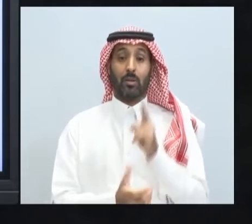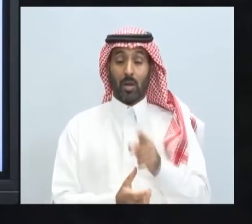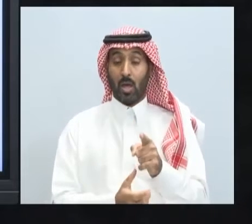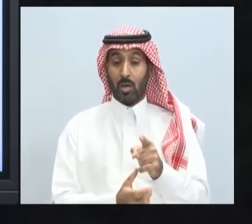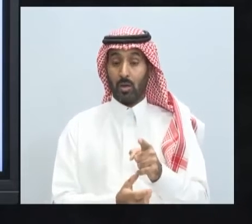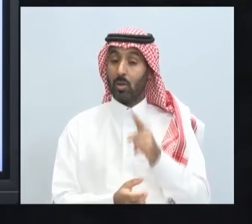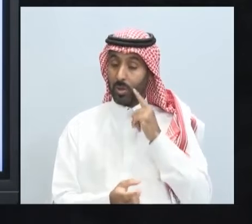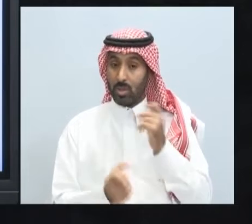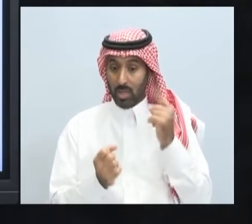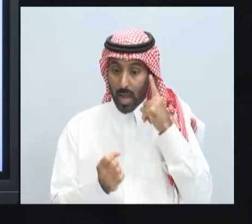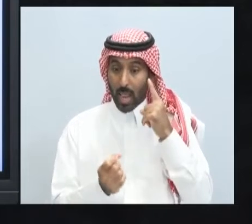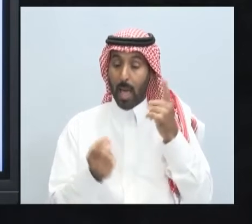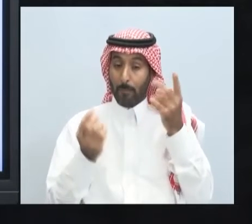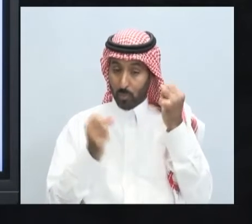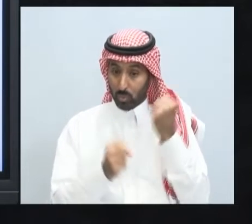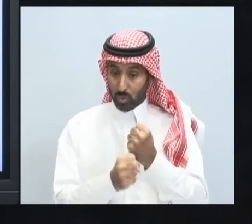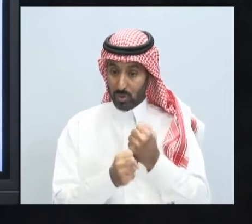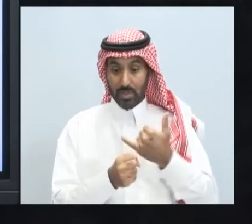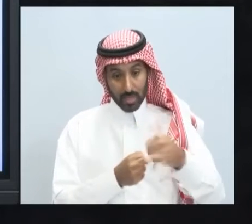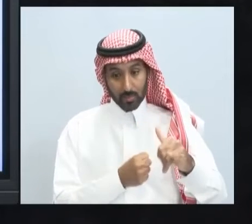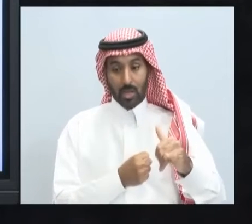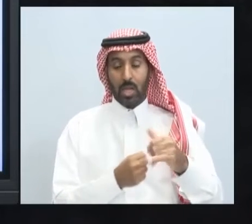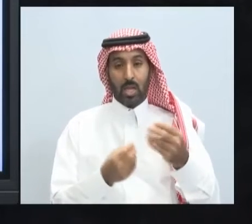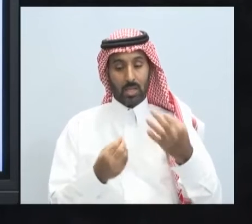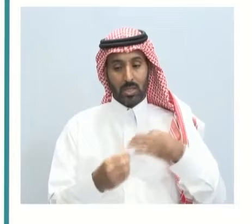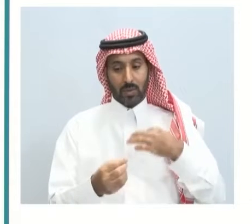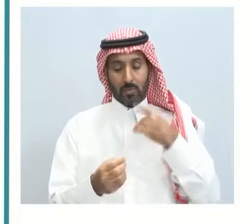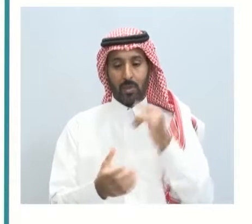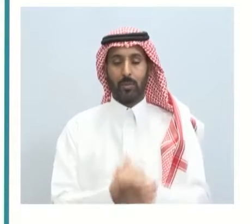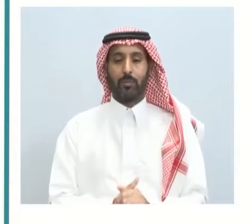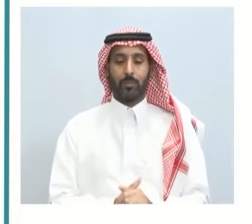نطبق العلم وحل المشكلات في حياتنا